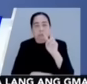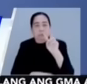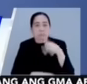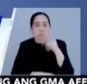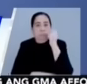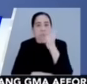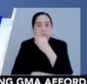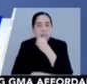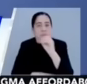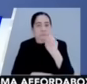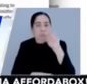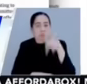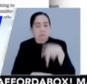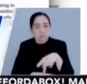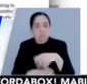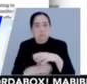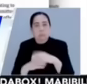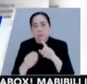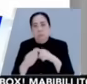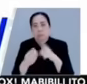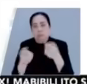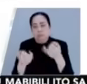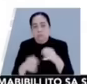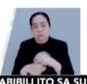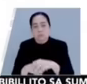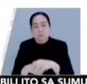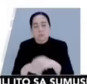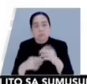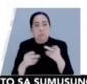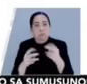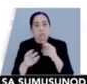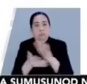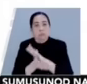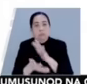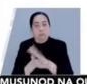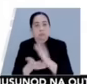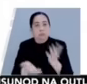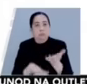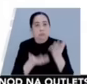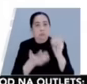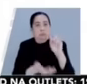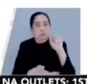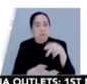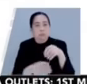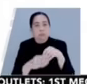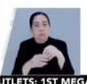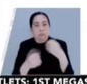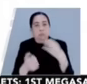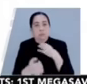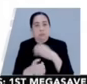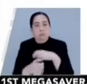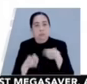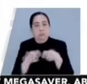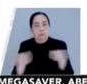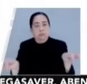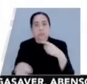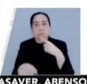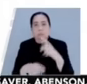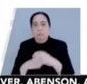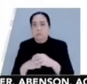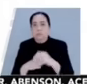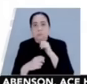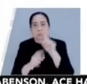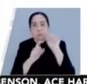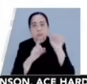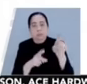Vice President tungkol dito. Sa position paper na isinumite ng OVP sa House panel, sinabi ng mga opisyal na hindi sila dumalo sa